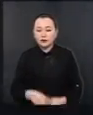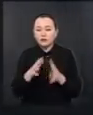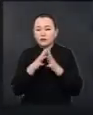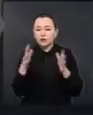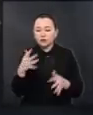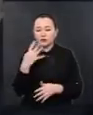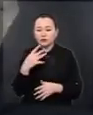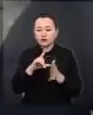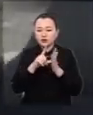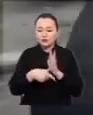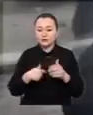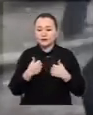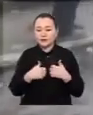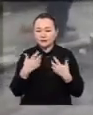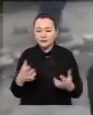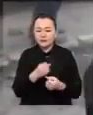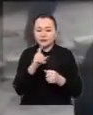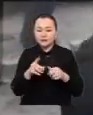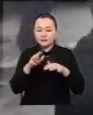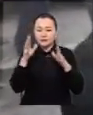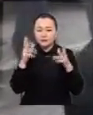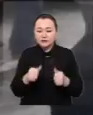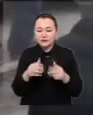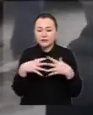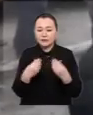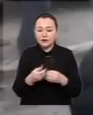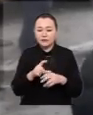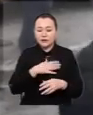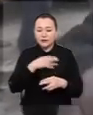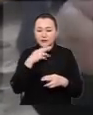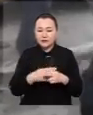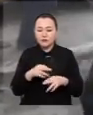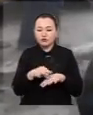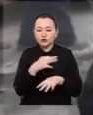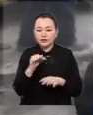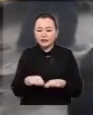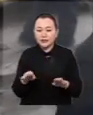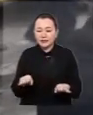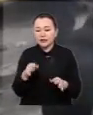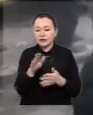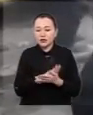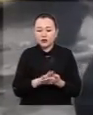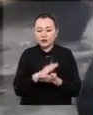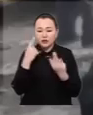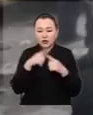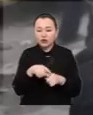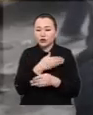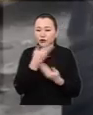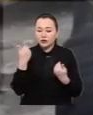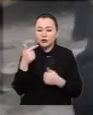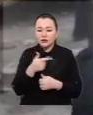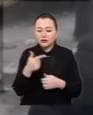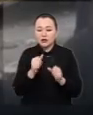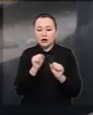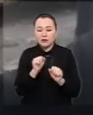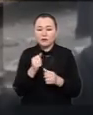Больше 40 часов мы пытаемся спасти из-под обломков семью. Это моя сестра, ее муж и дети. Никакой техники нет. Гражданская